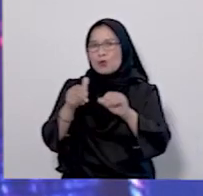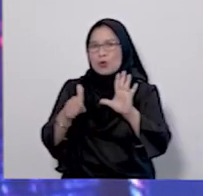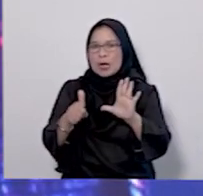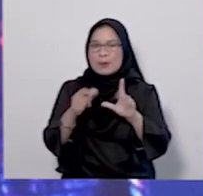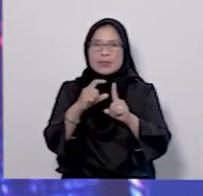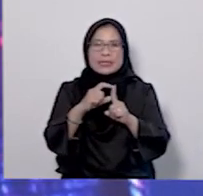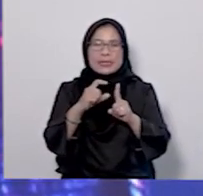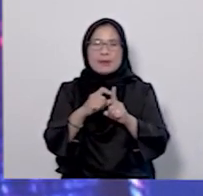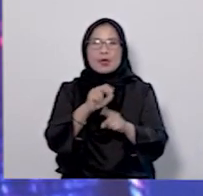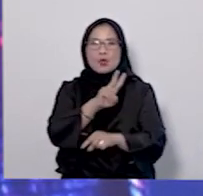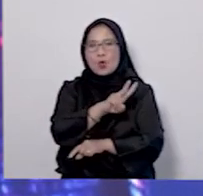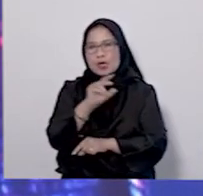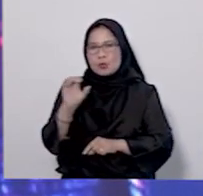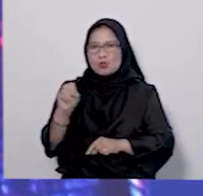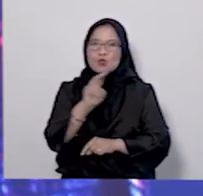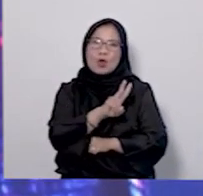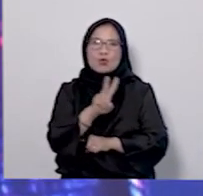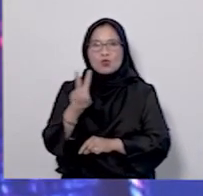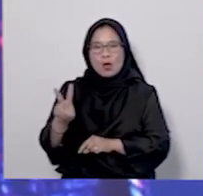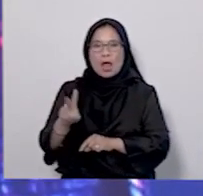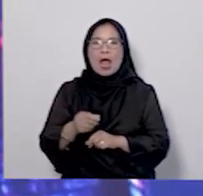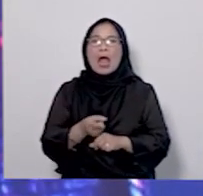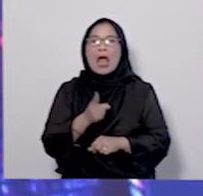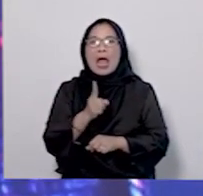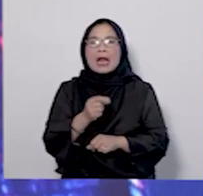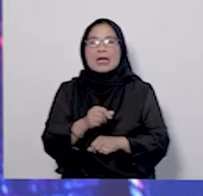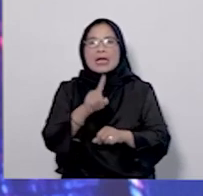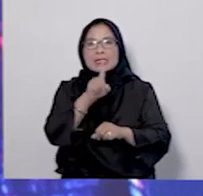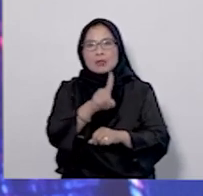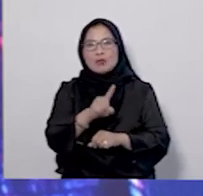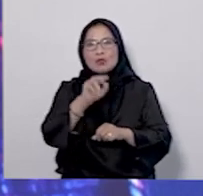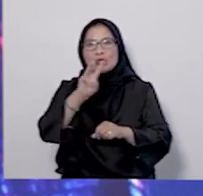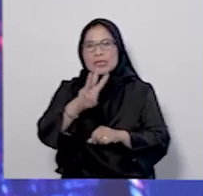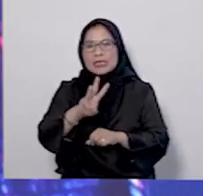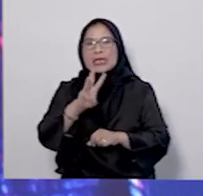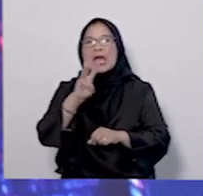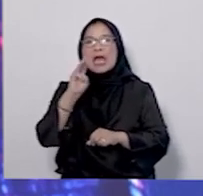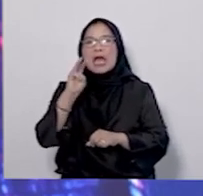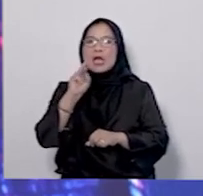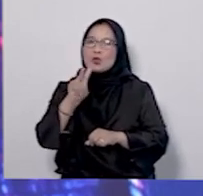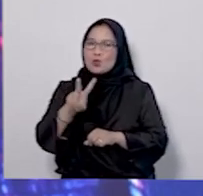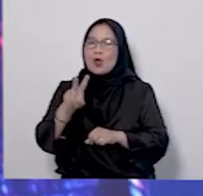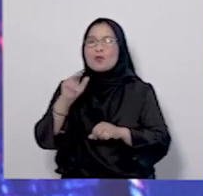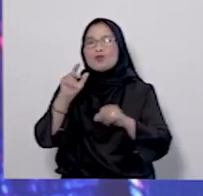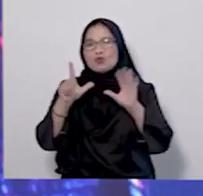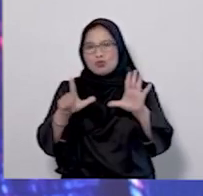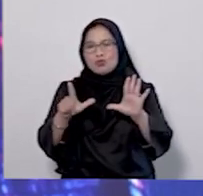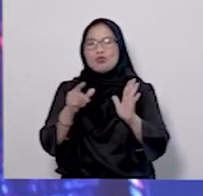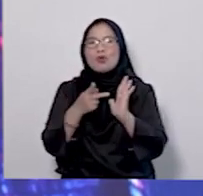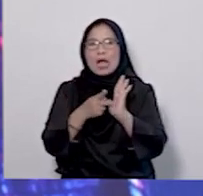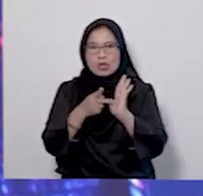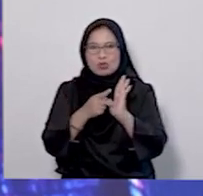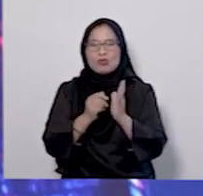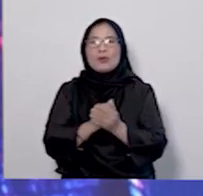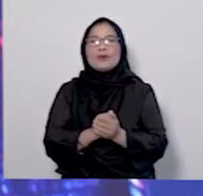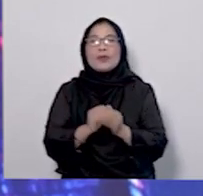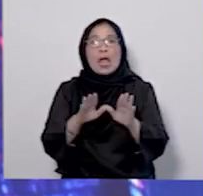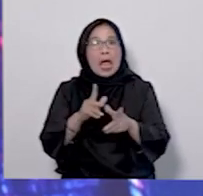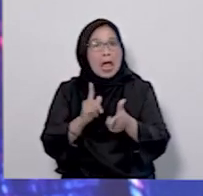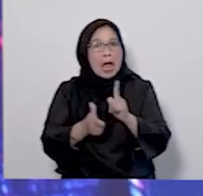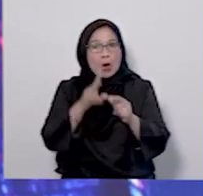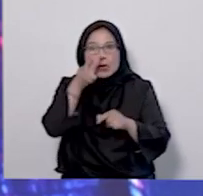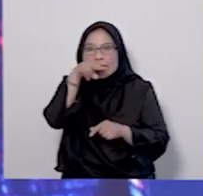Desember 2022 terdapat 1327 kasus apabila